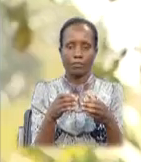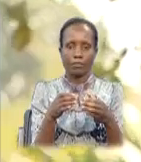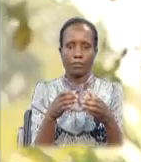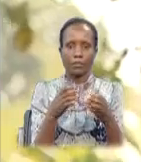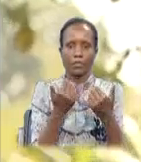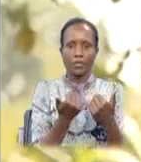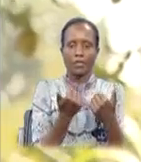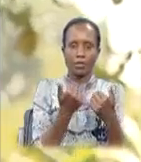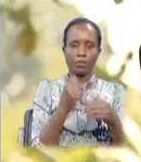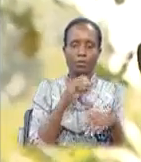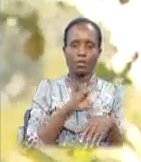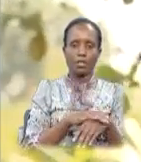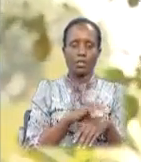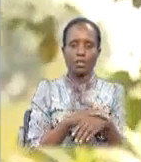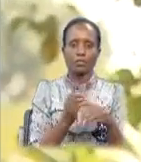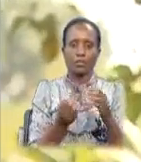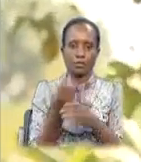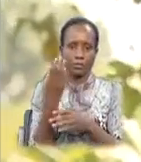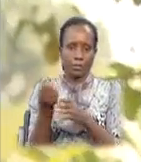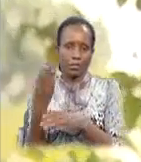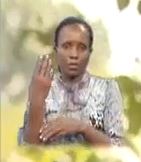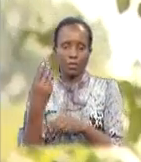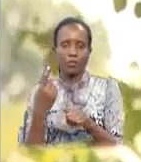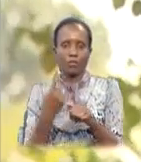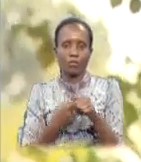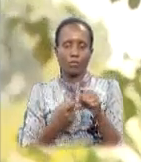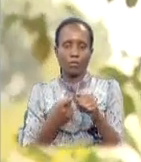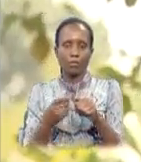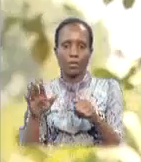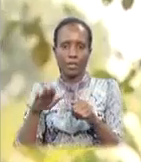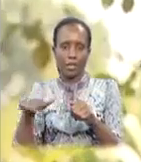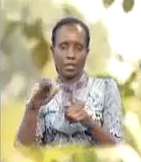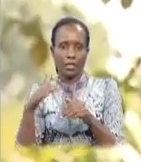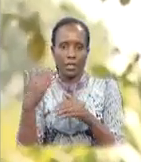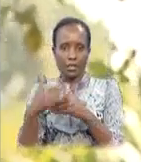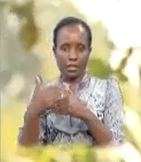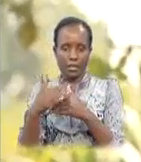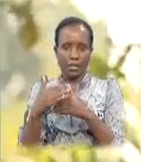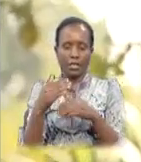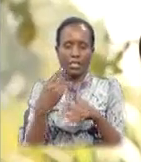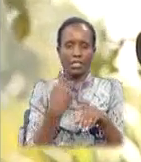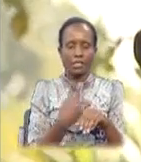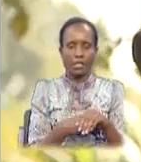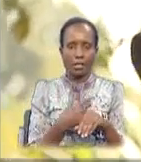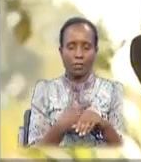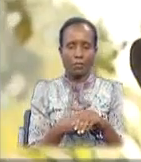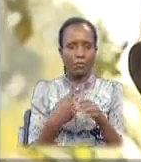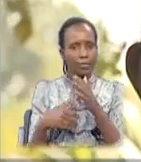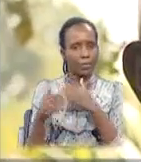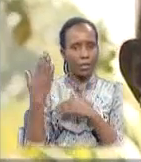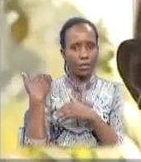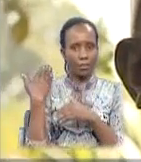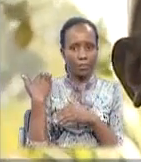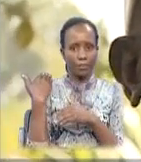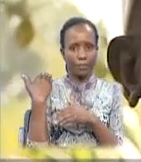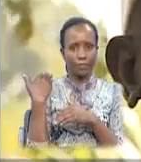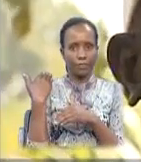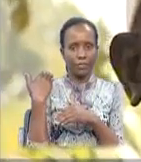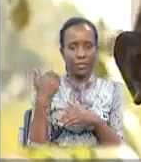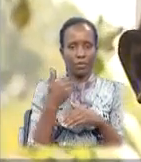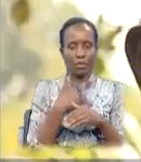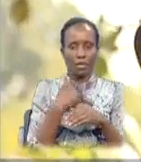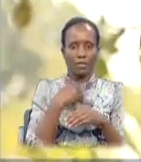Tunatoa maji chemchemi hii ya kwa kisivo hapa, na wakati hapo kitambo kidogo